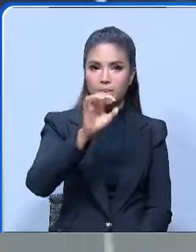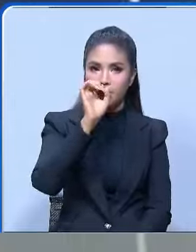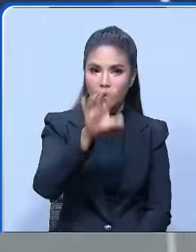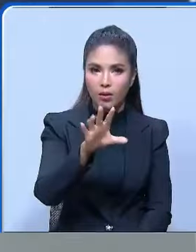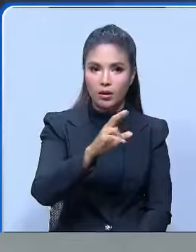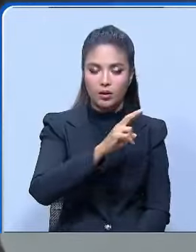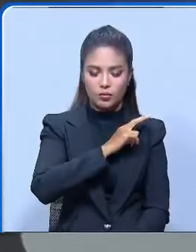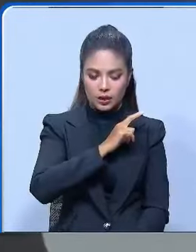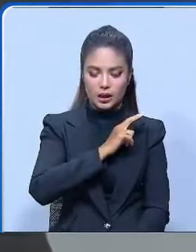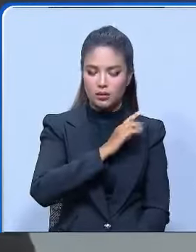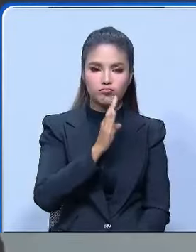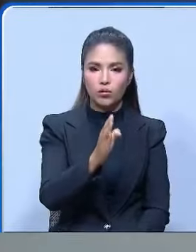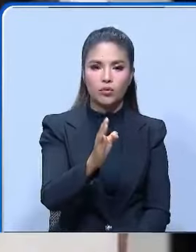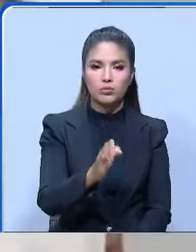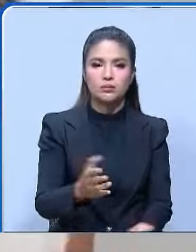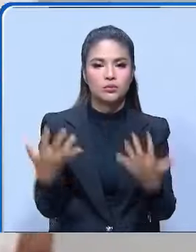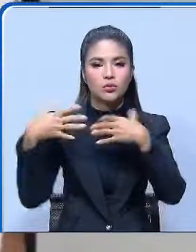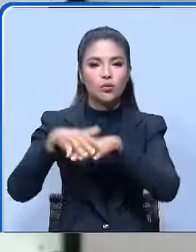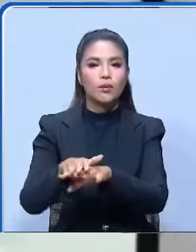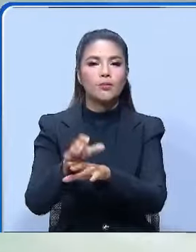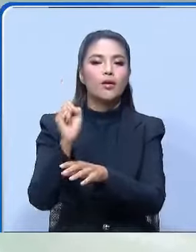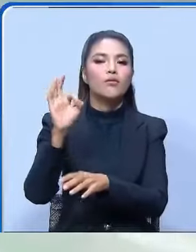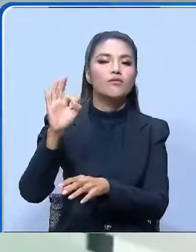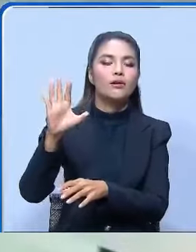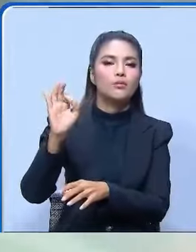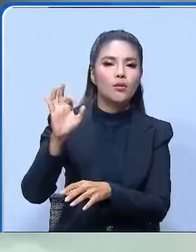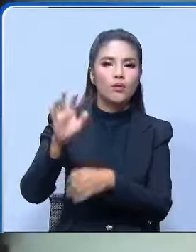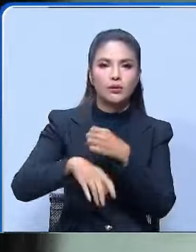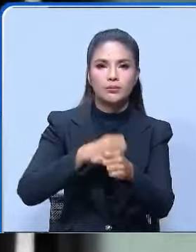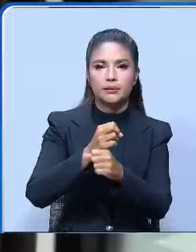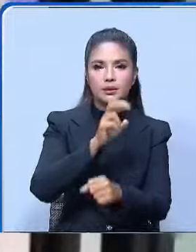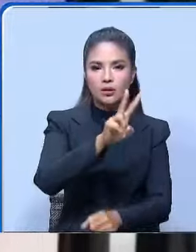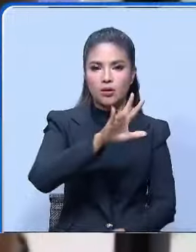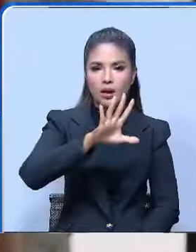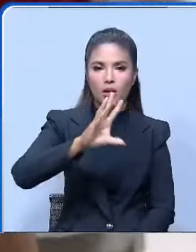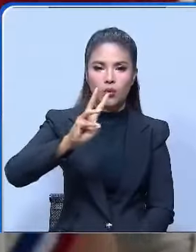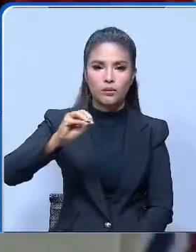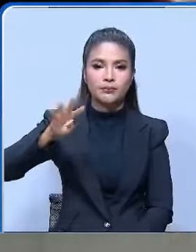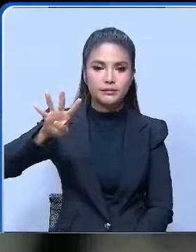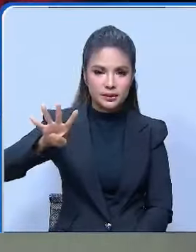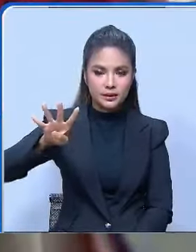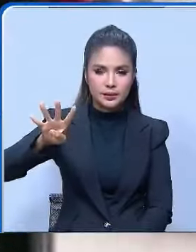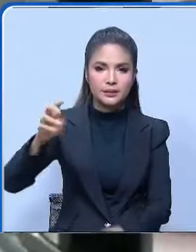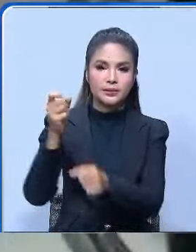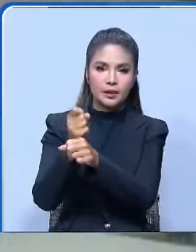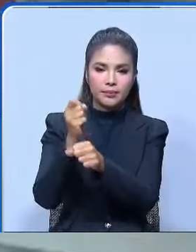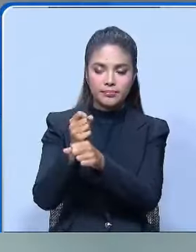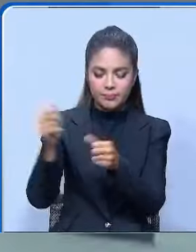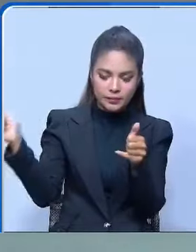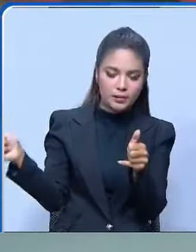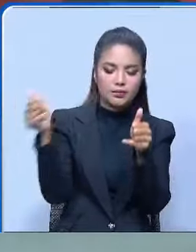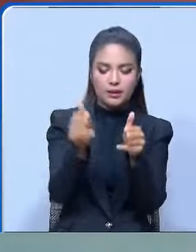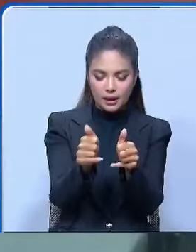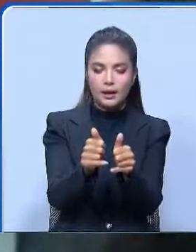องนี่แหละหลังจากที่ไปร่วมไลฟ์สดกับแม่ตั๊กเมื่อปี2564ยอมรับว่าได้เข้าไปประกอบฉากไลฟ์สดแล้วก็ทำคอนเ